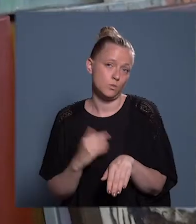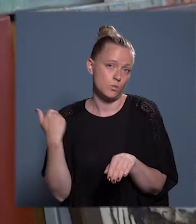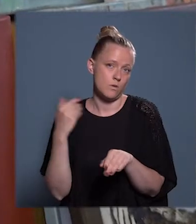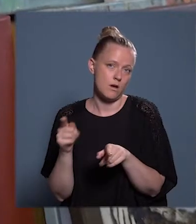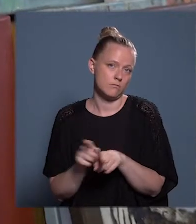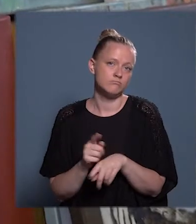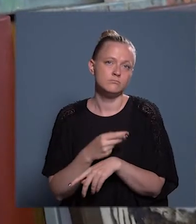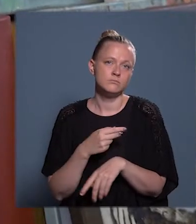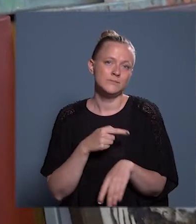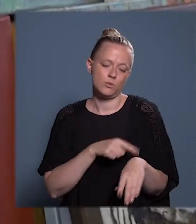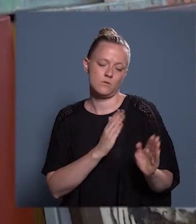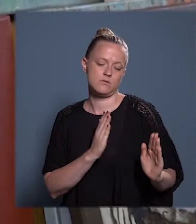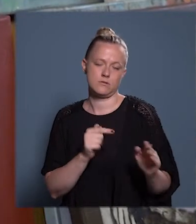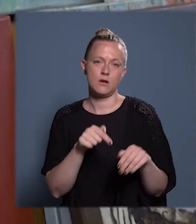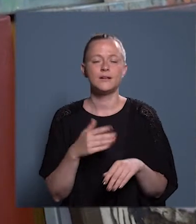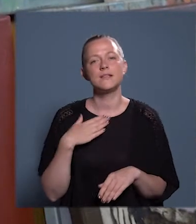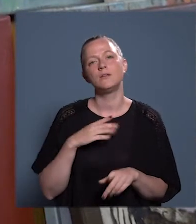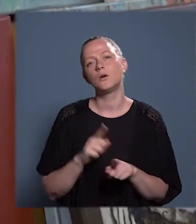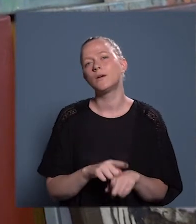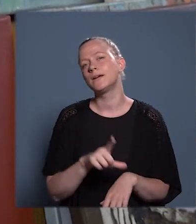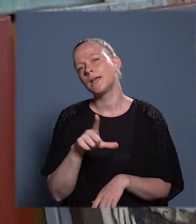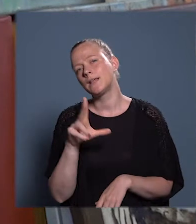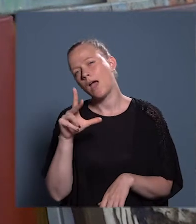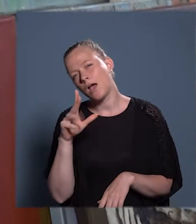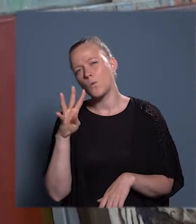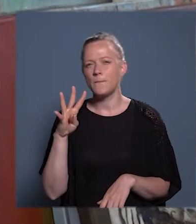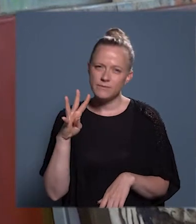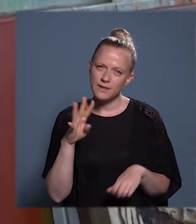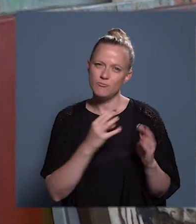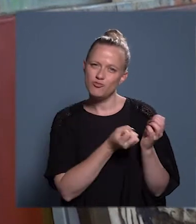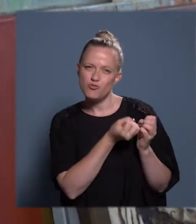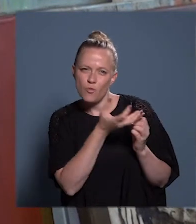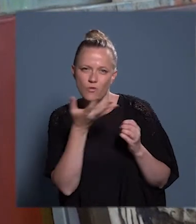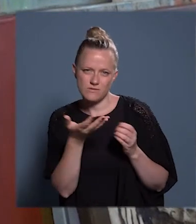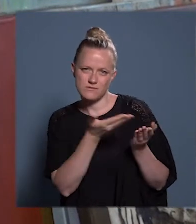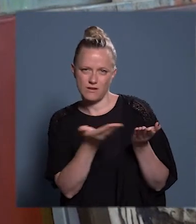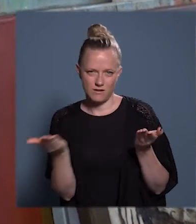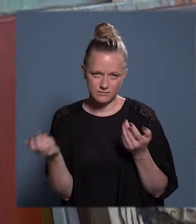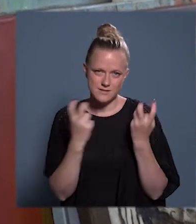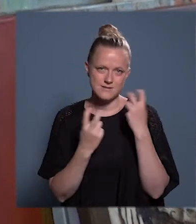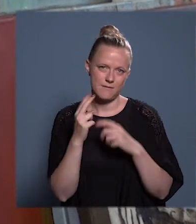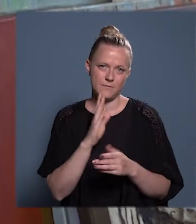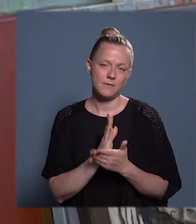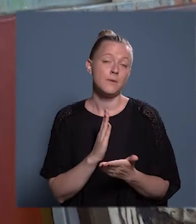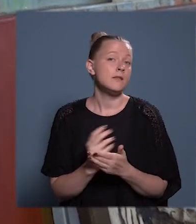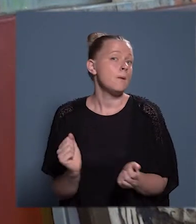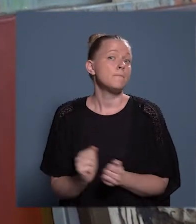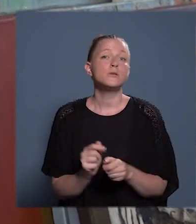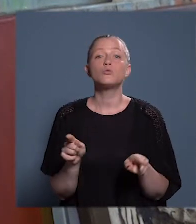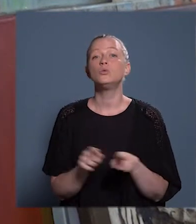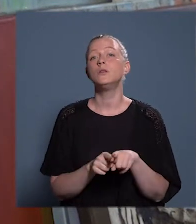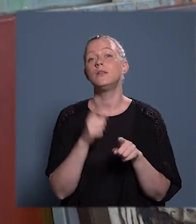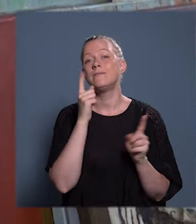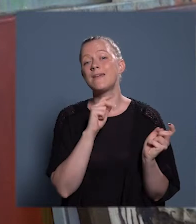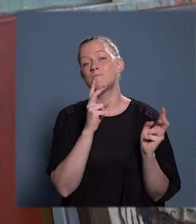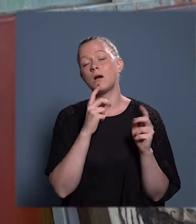Szeretek úgy, hogy 2-3, esetleg 4 darabot is, ami sorozatnak számít. Nem biztos, hogy ugyanaz a téma,